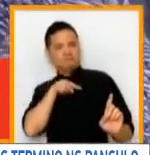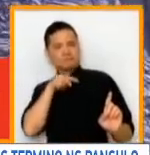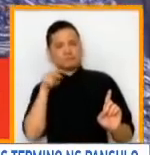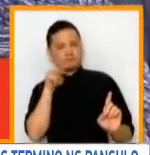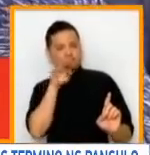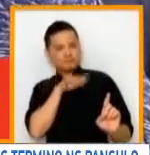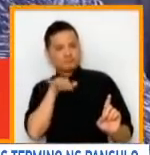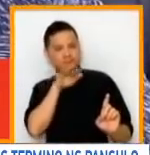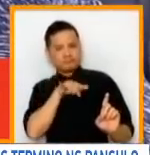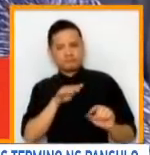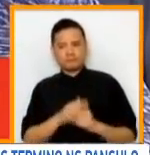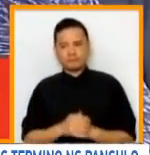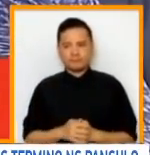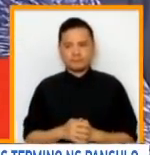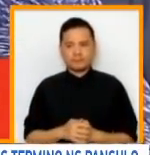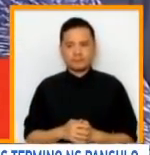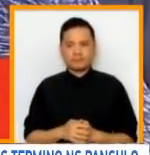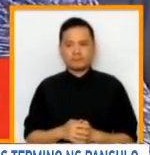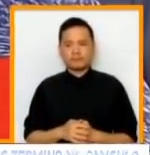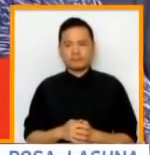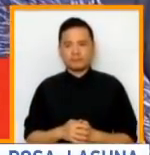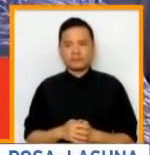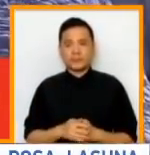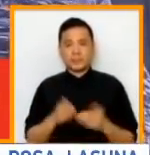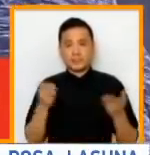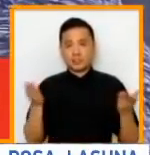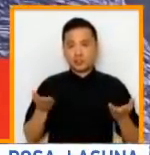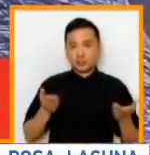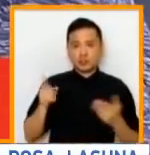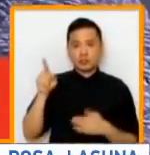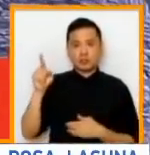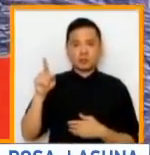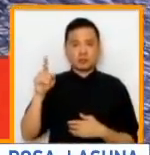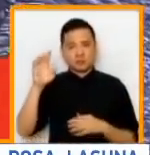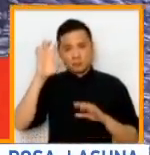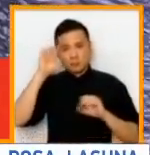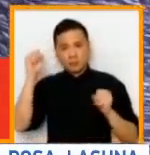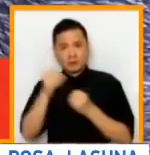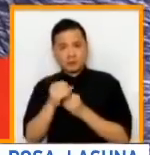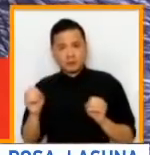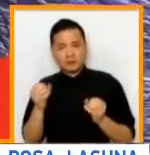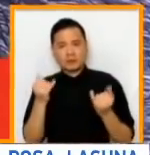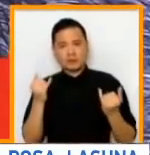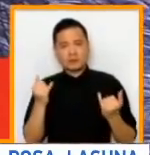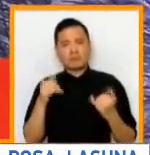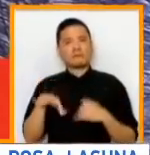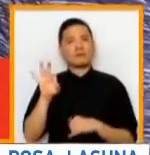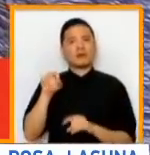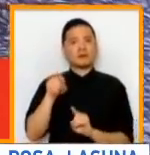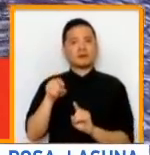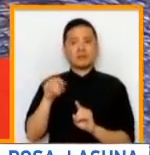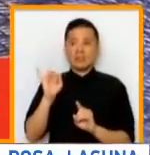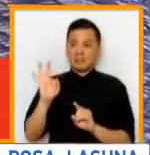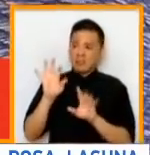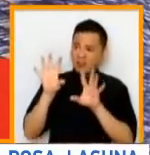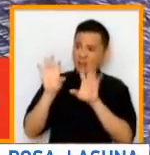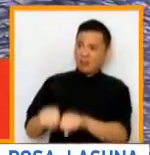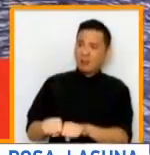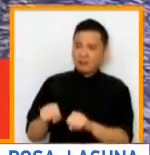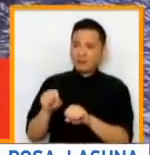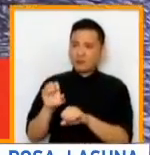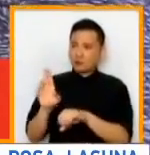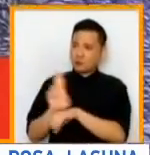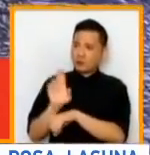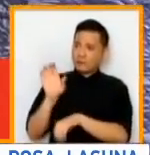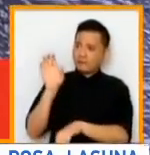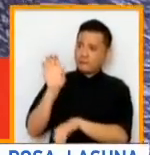and no less than Malacanang will finally realize that taking over forcefully Beneco and looking at how united